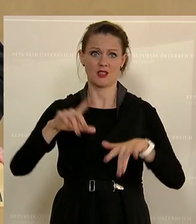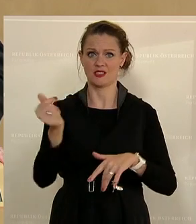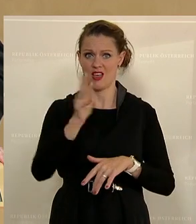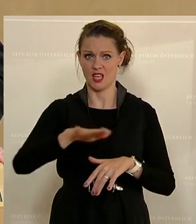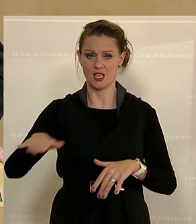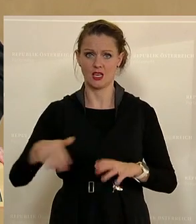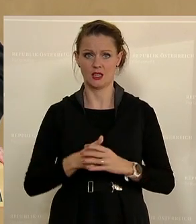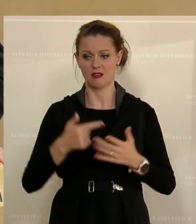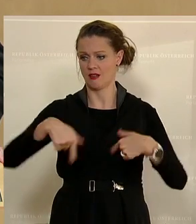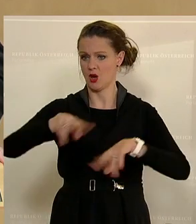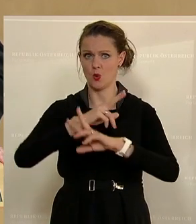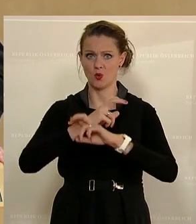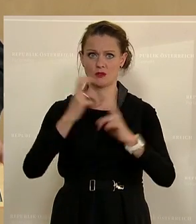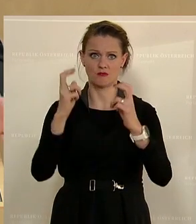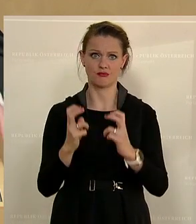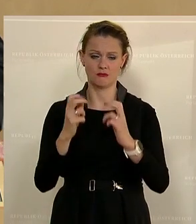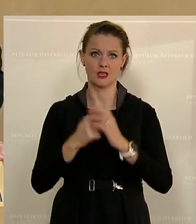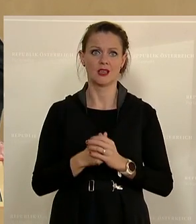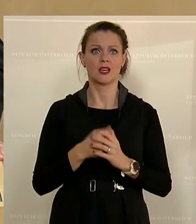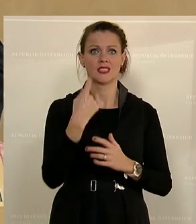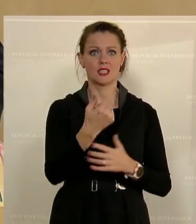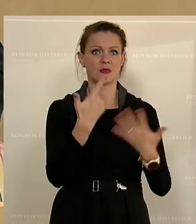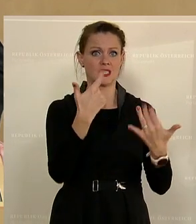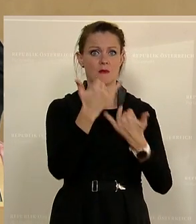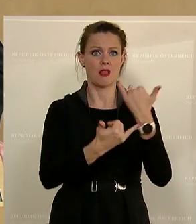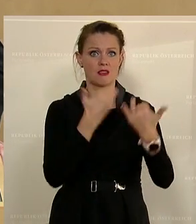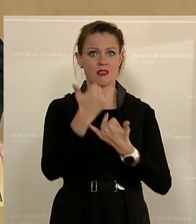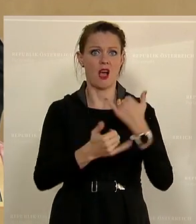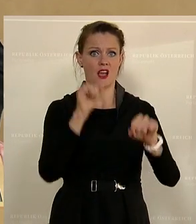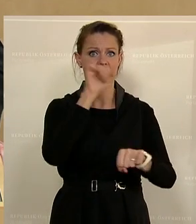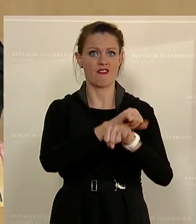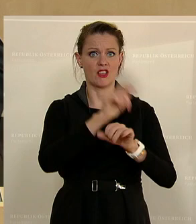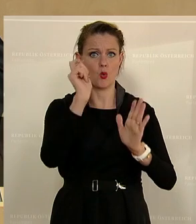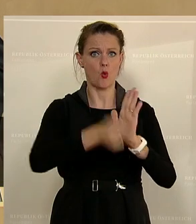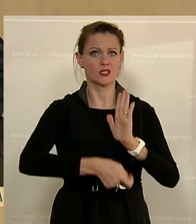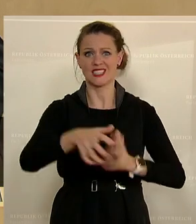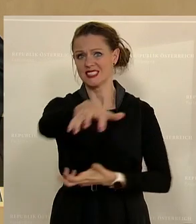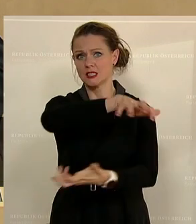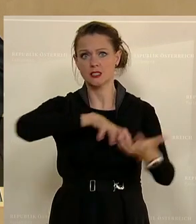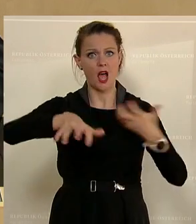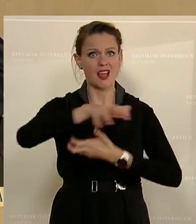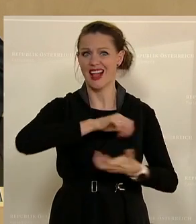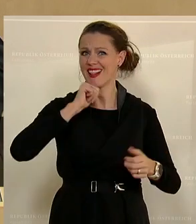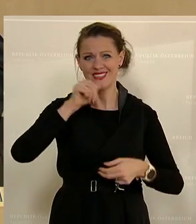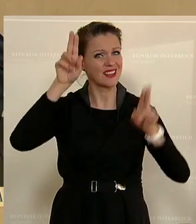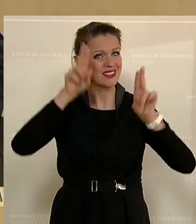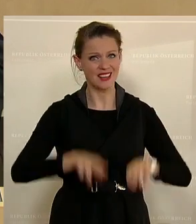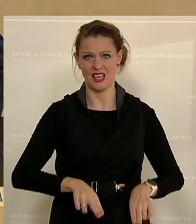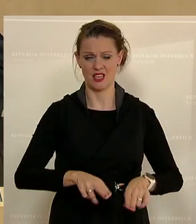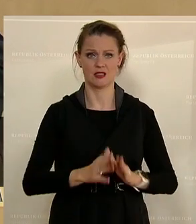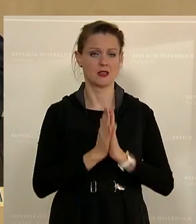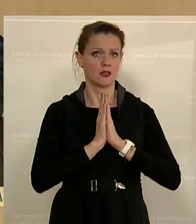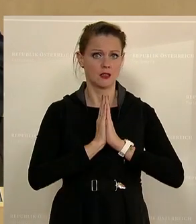2 Kindern in Österreich. Er ist zu 7 Jahren Gefängnis verurteilt. Es ist ein Skandal, es ist Unrecht. Und das